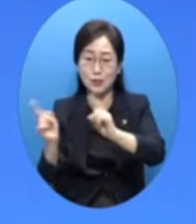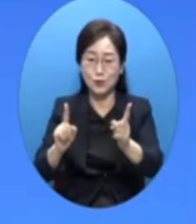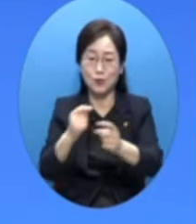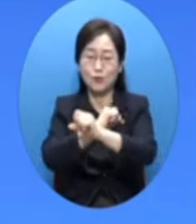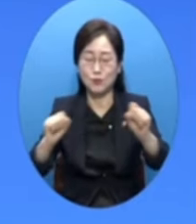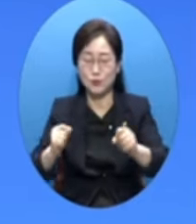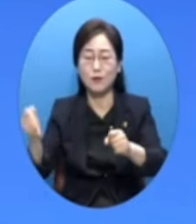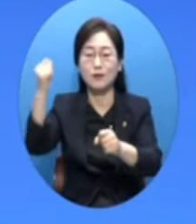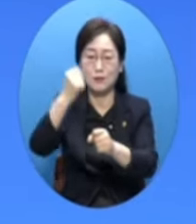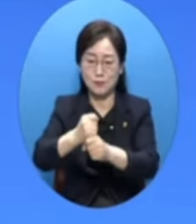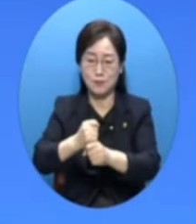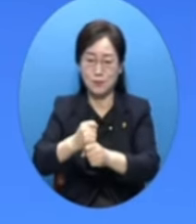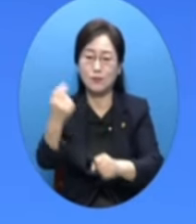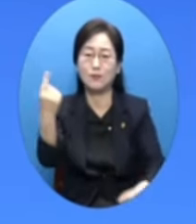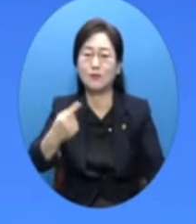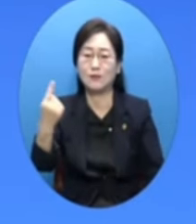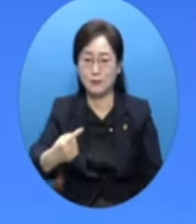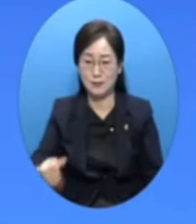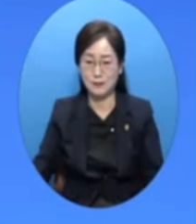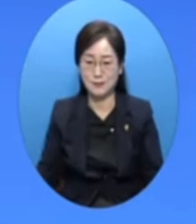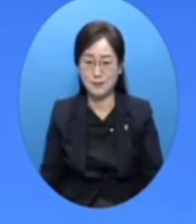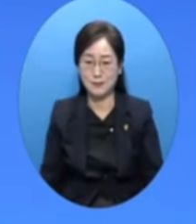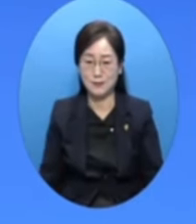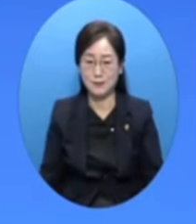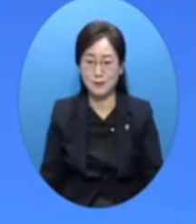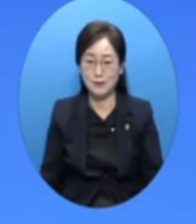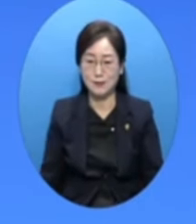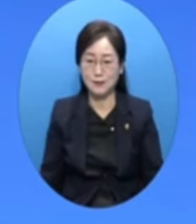용서와 회복으로 다가오게 되는 것입니다.